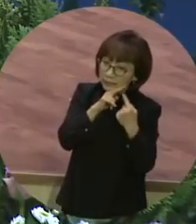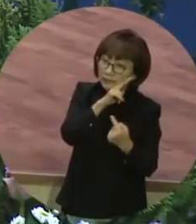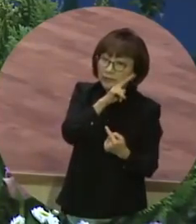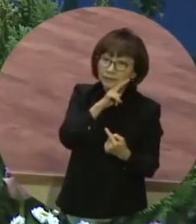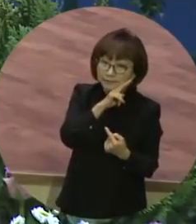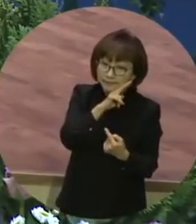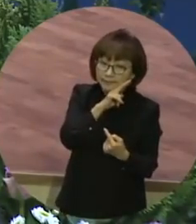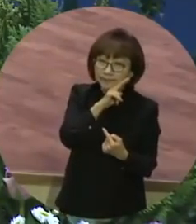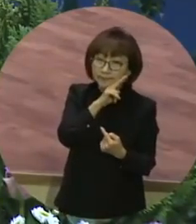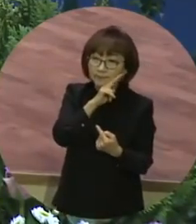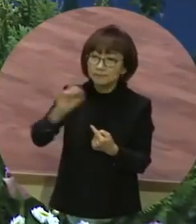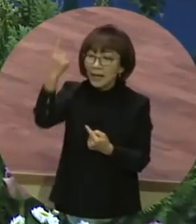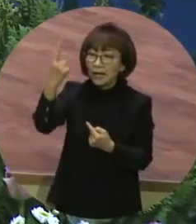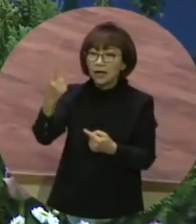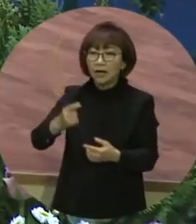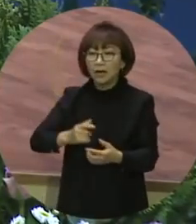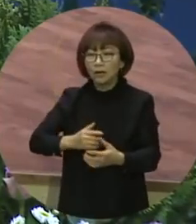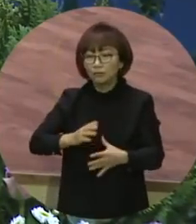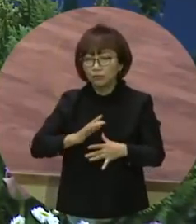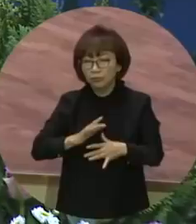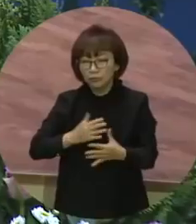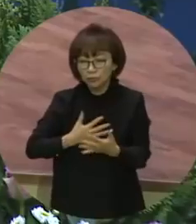뭐냐? 두려움이에요.